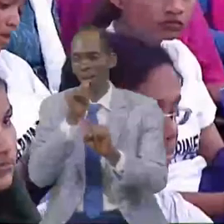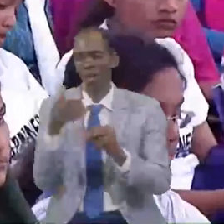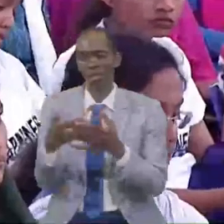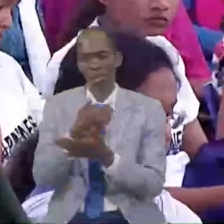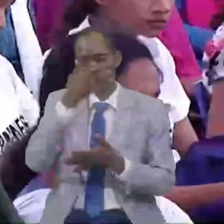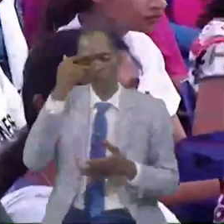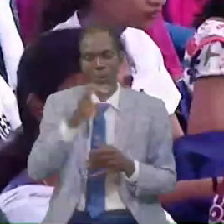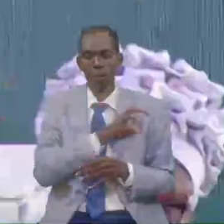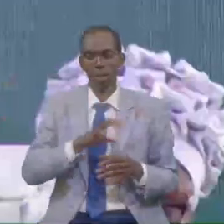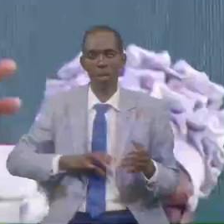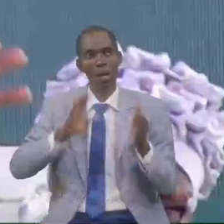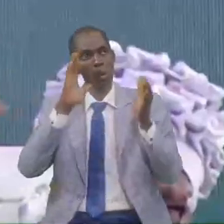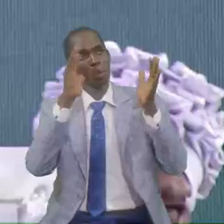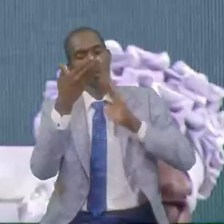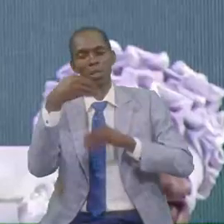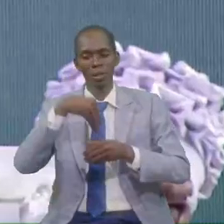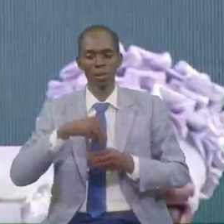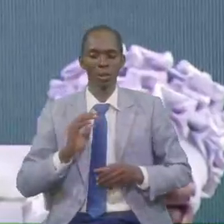Avec la présence de Christ dans nos vies,